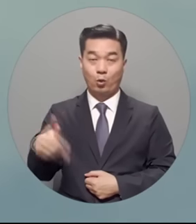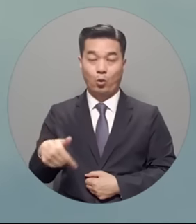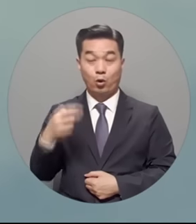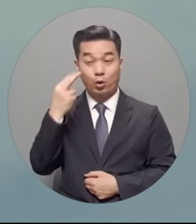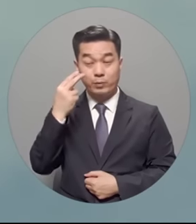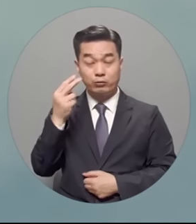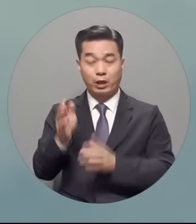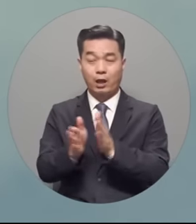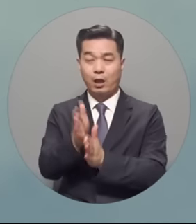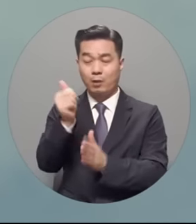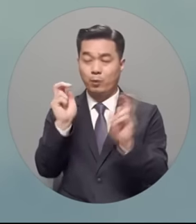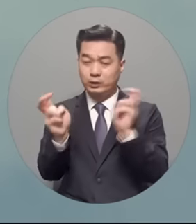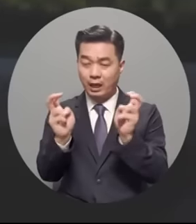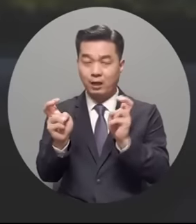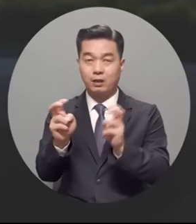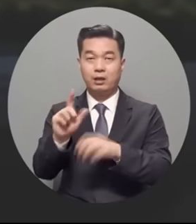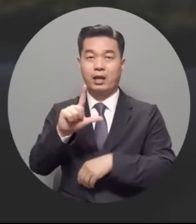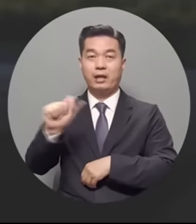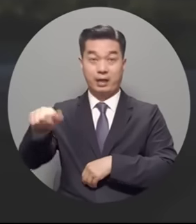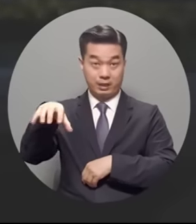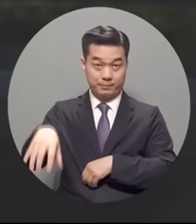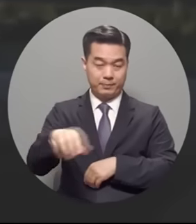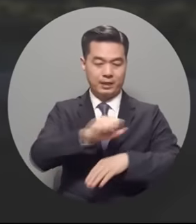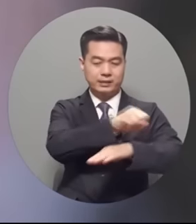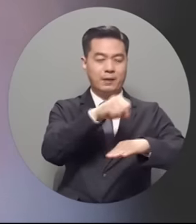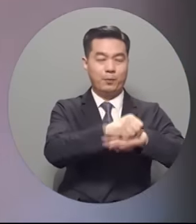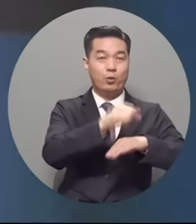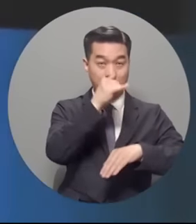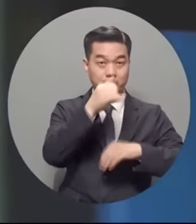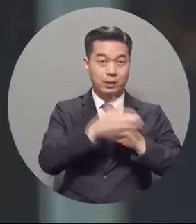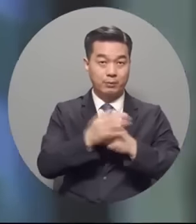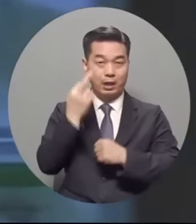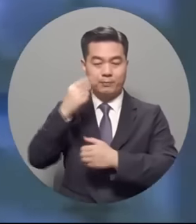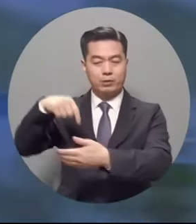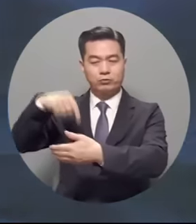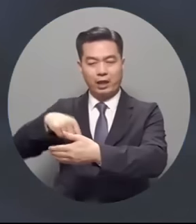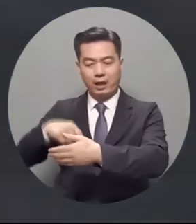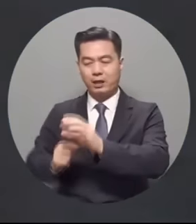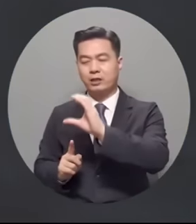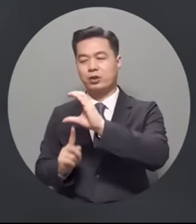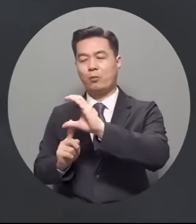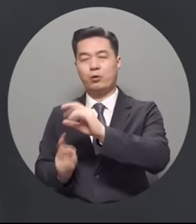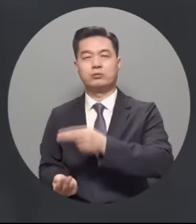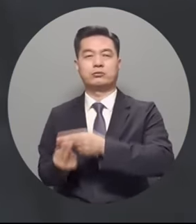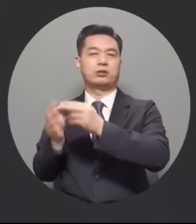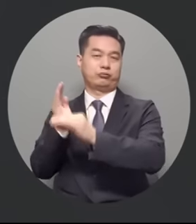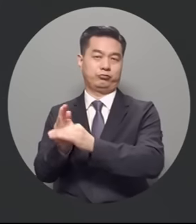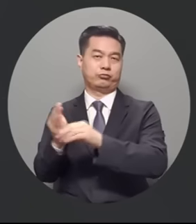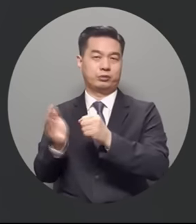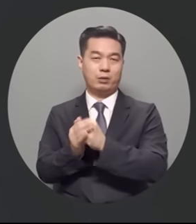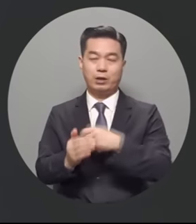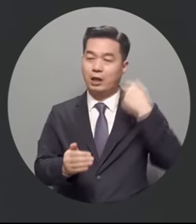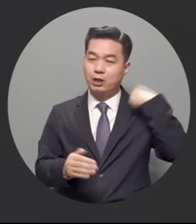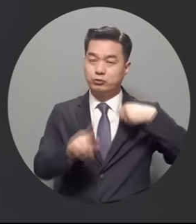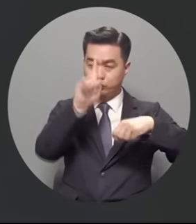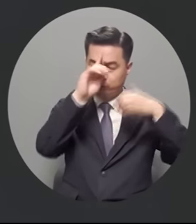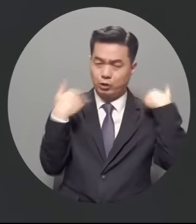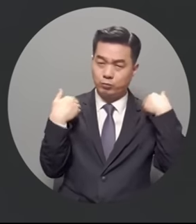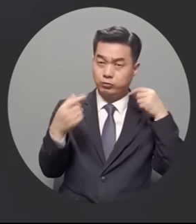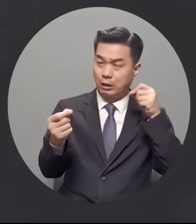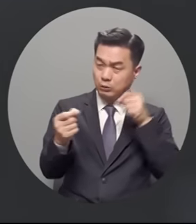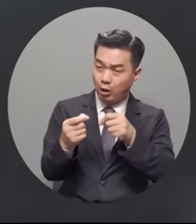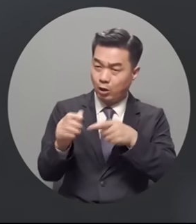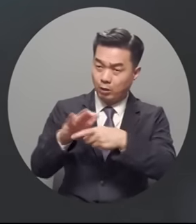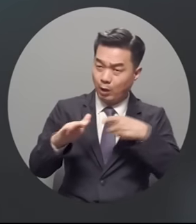LA와 싱가포르에 있고 미국 사용자 정보는 미국 내 서버에 저장 중이라 중국 정부가 접근할 수 없다고